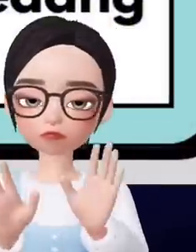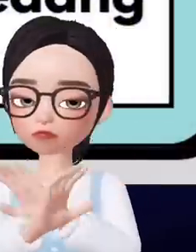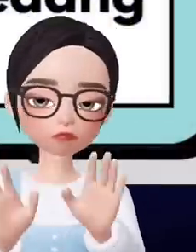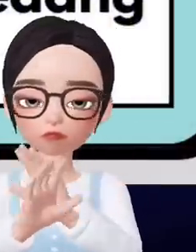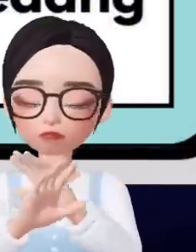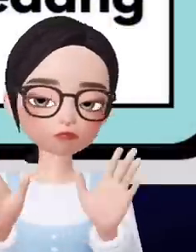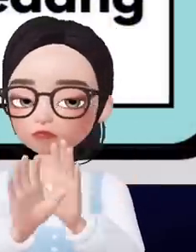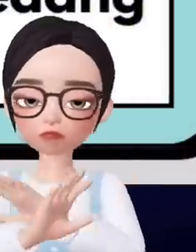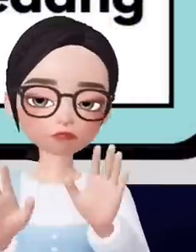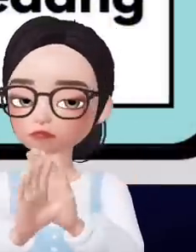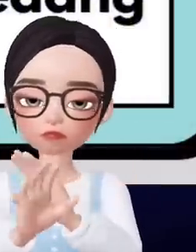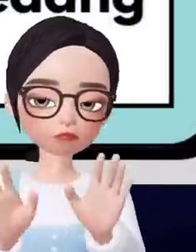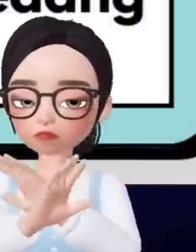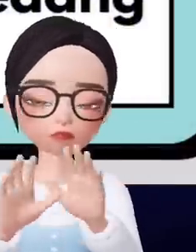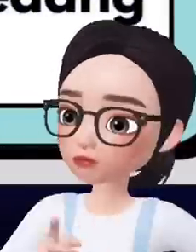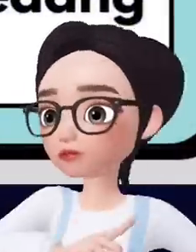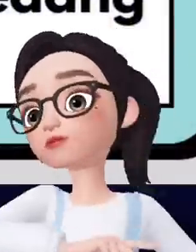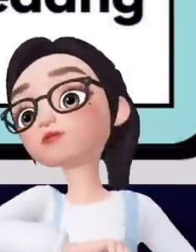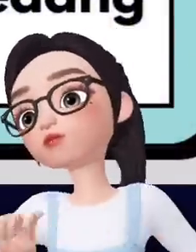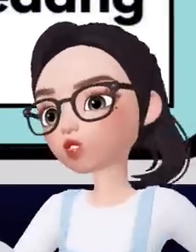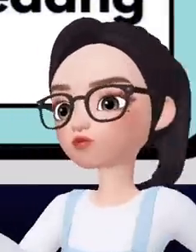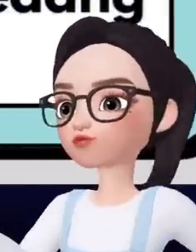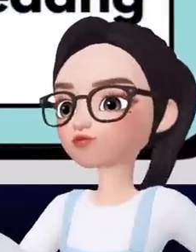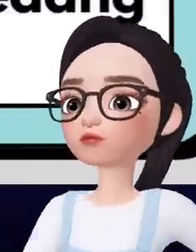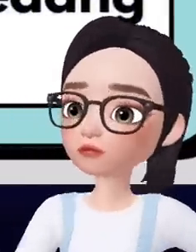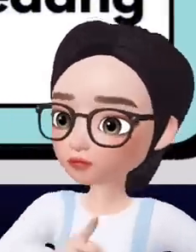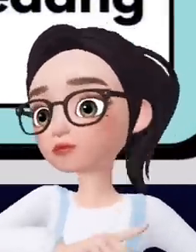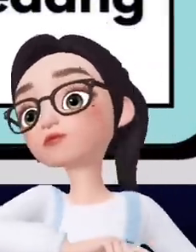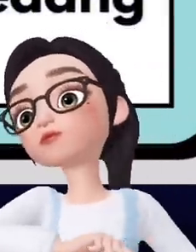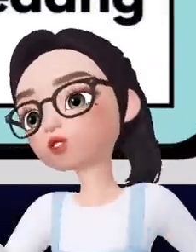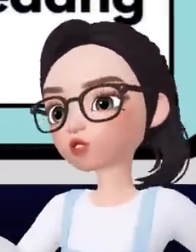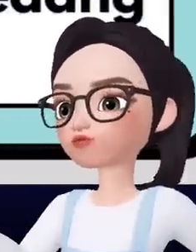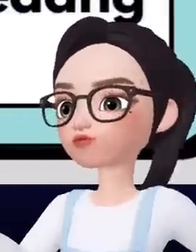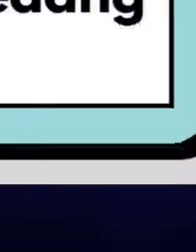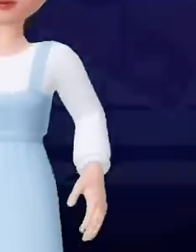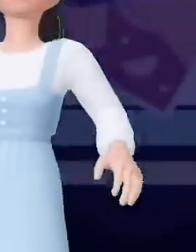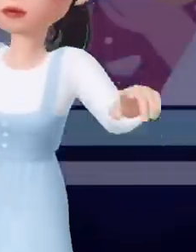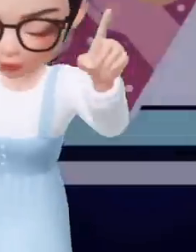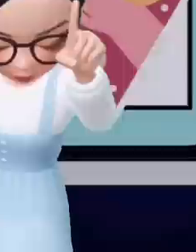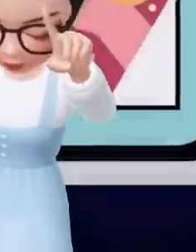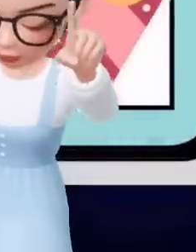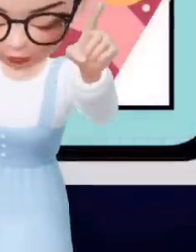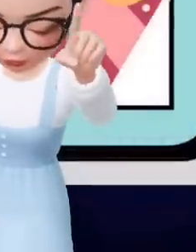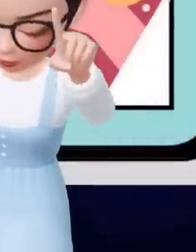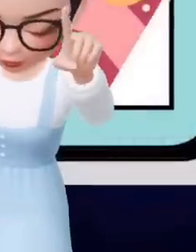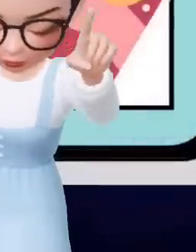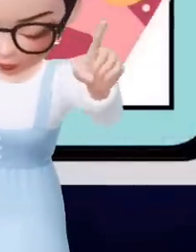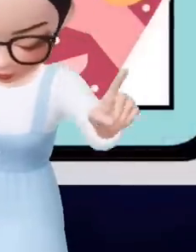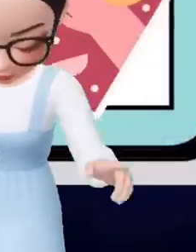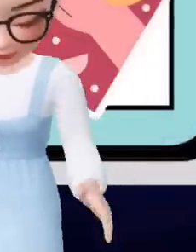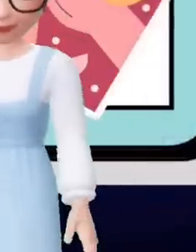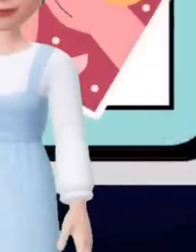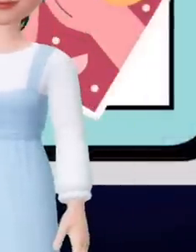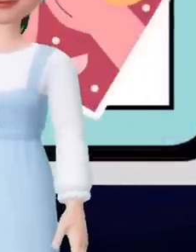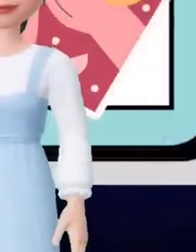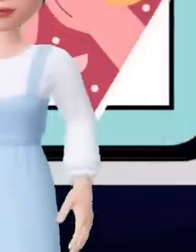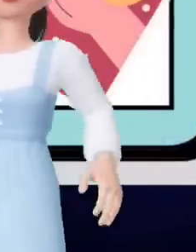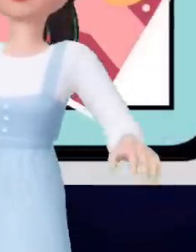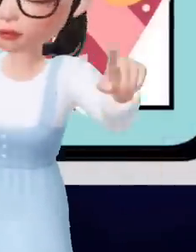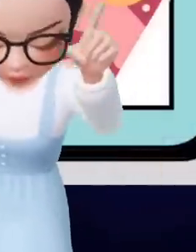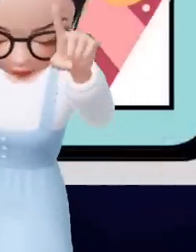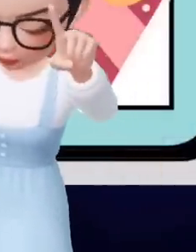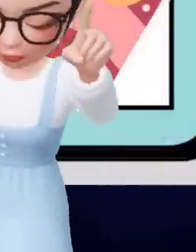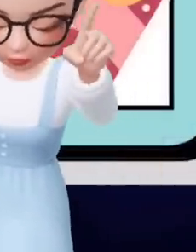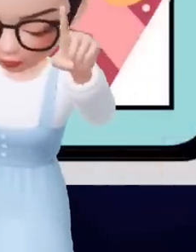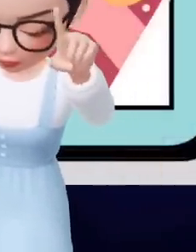tidak membuatnya estetis yang menunjukkan anda sedang bersendiri ingat berkata tidak